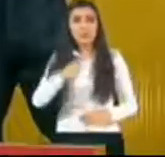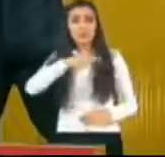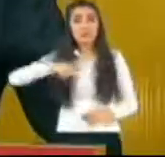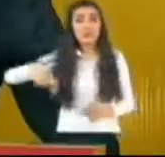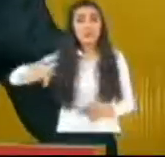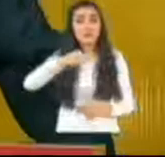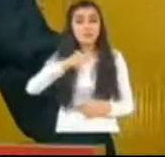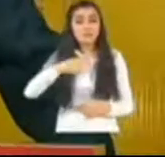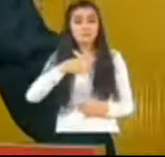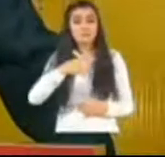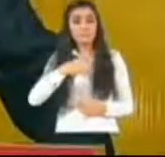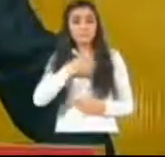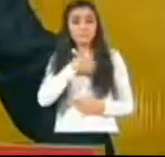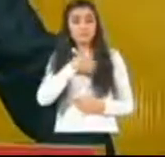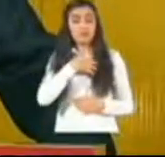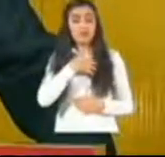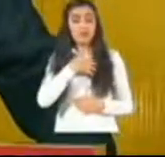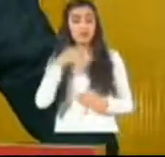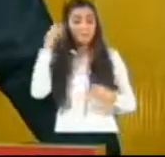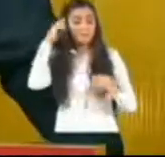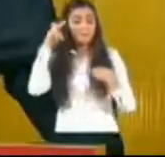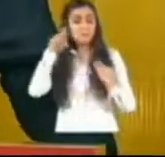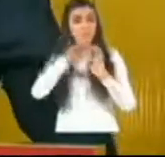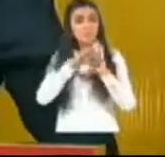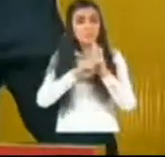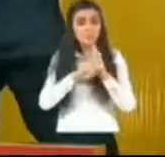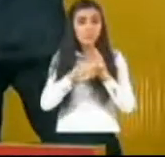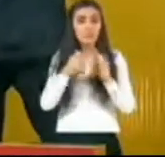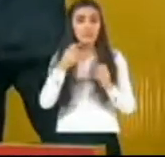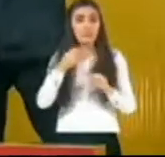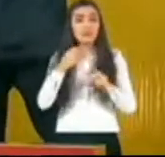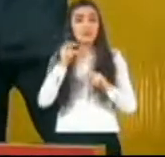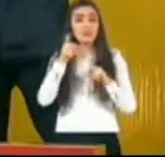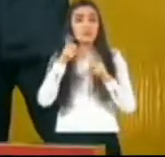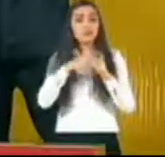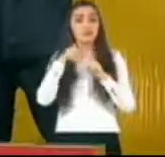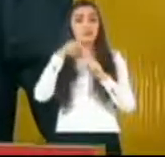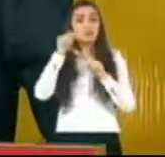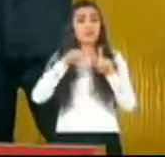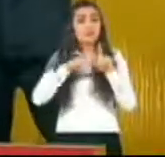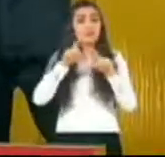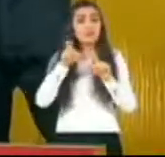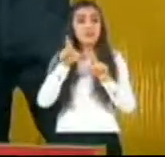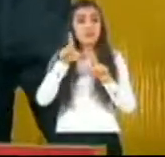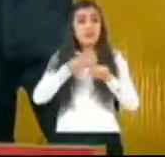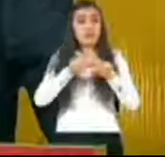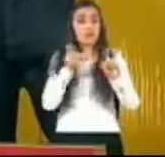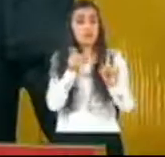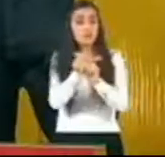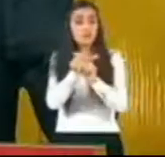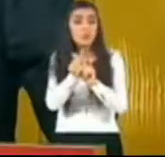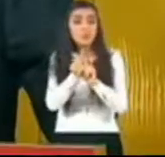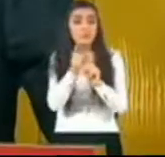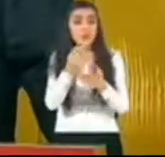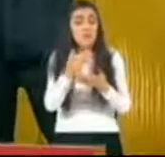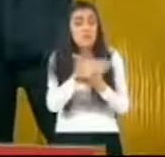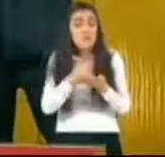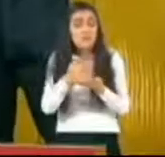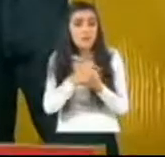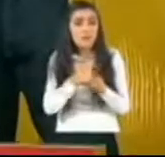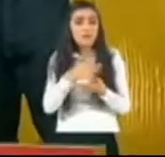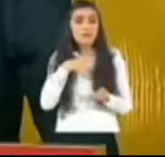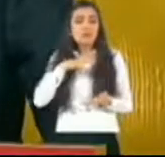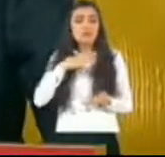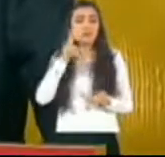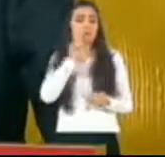bunların istikbalin planlamasına, istiklalin korunmasına en küçük katkı ve emekleri de isteseler